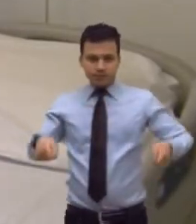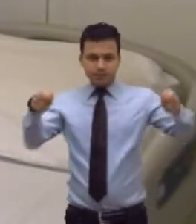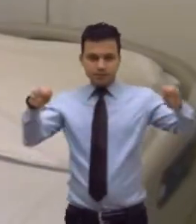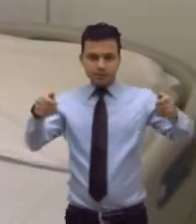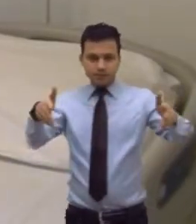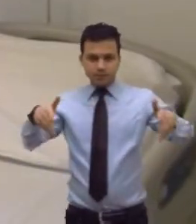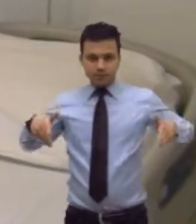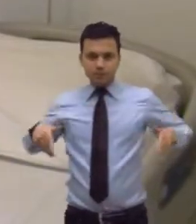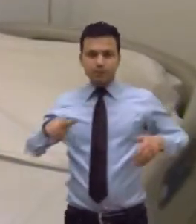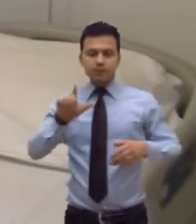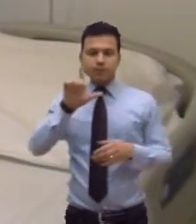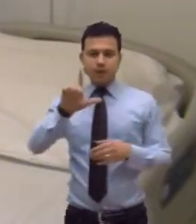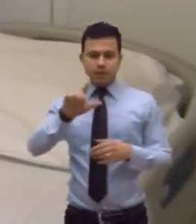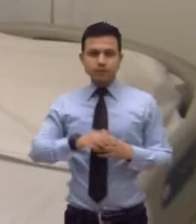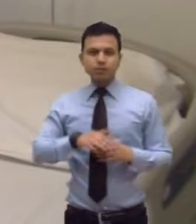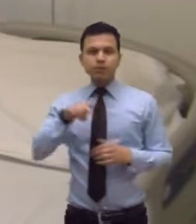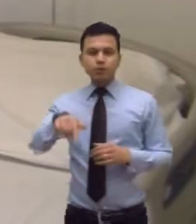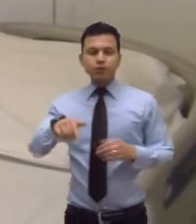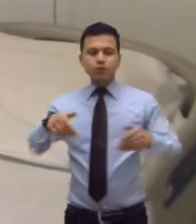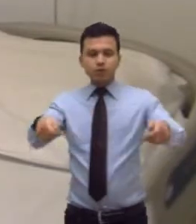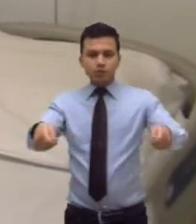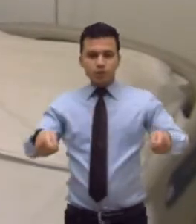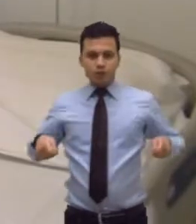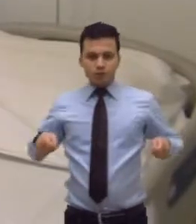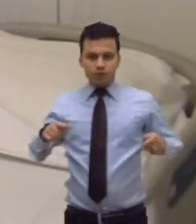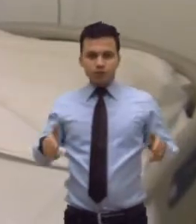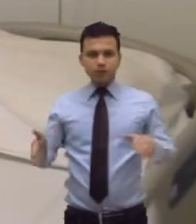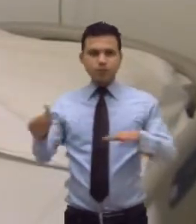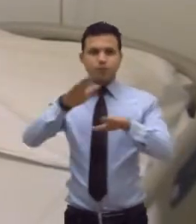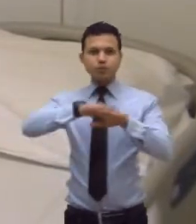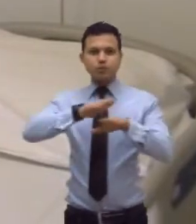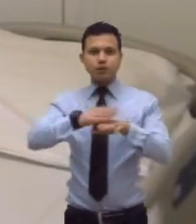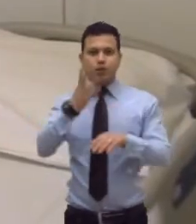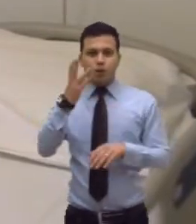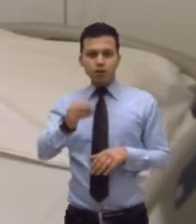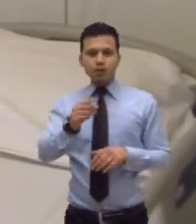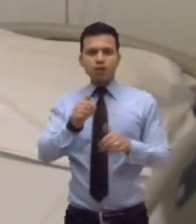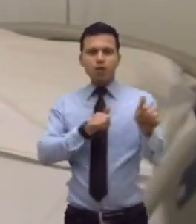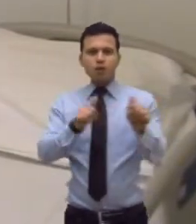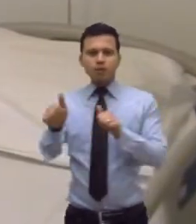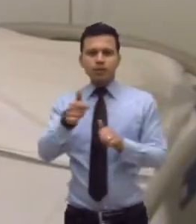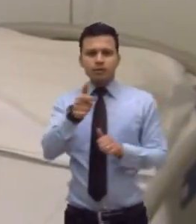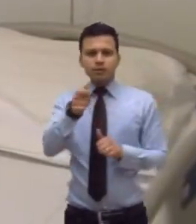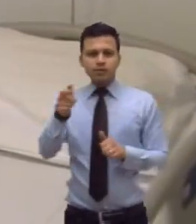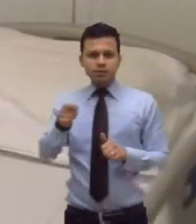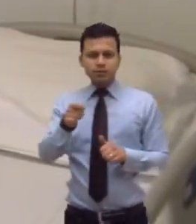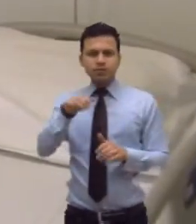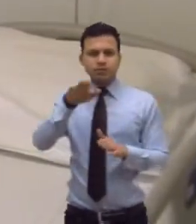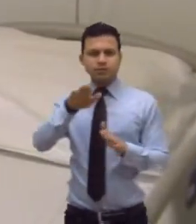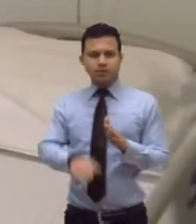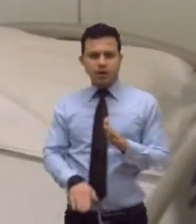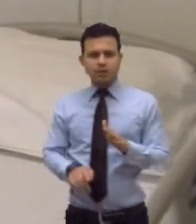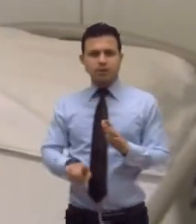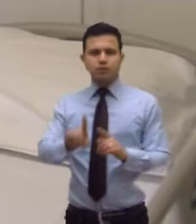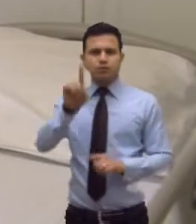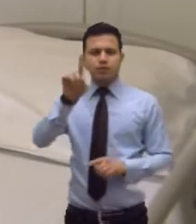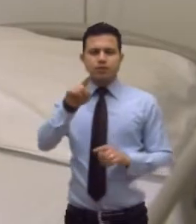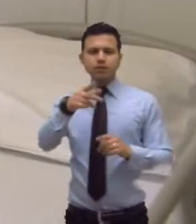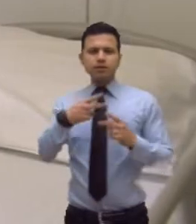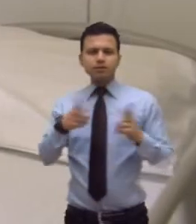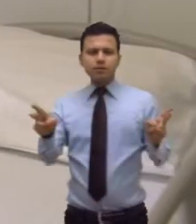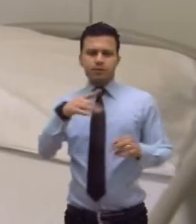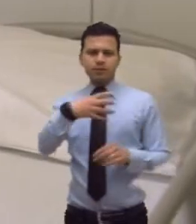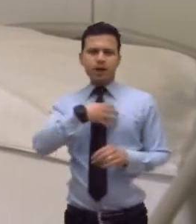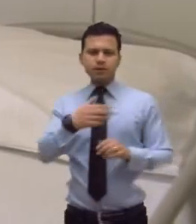korkuluğunu kaldırın. Korkuluk üzerinde bulunan kontrol paneli ile yatağınızın yerden yüksekliği, yatak